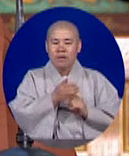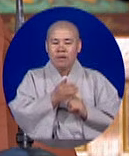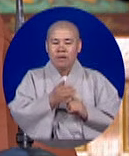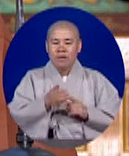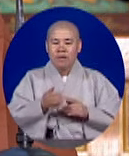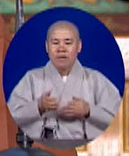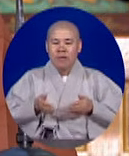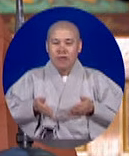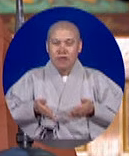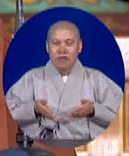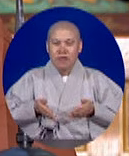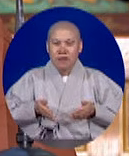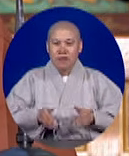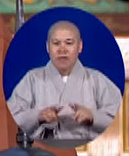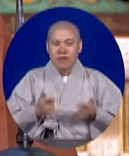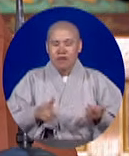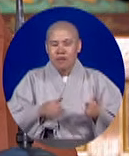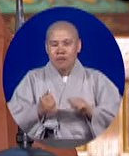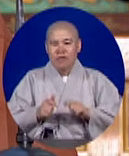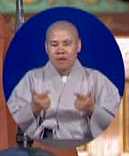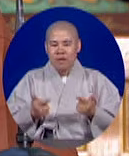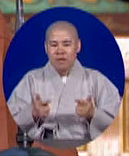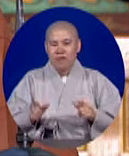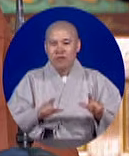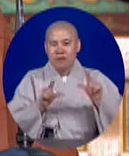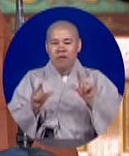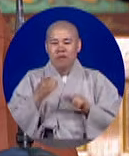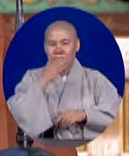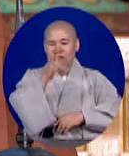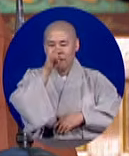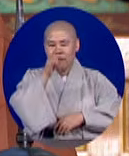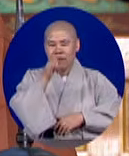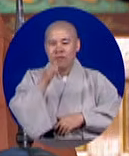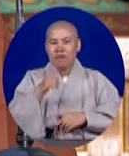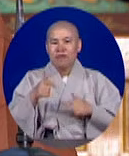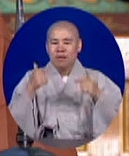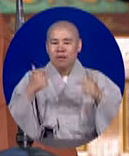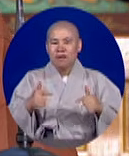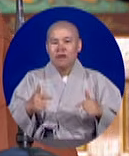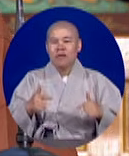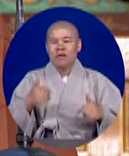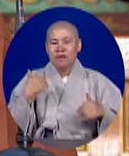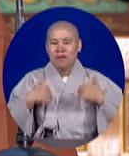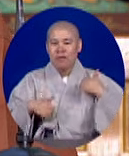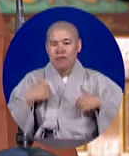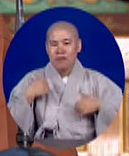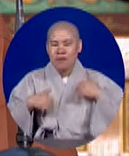불생불멸을 살 수가 있고 상락아정을 살 수가 있습니다.